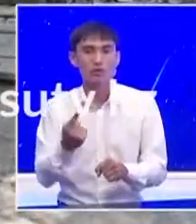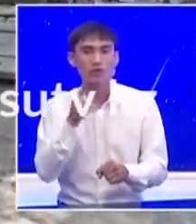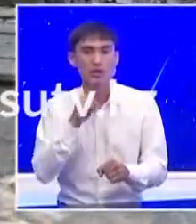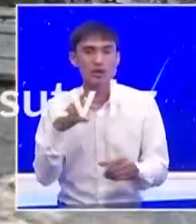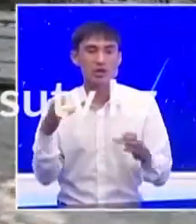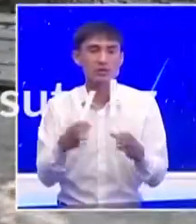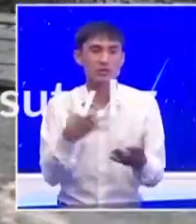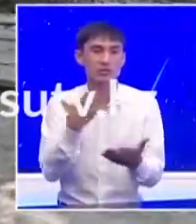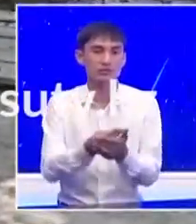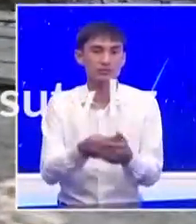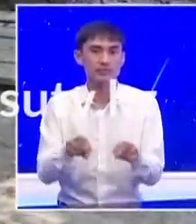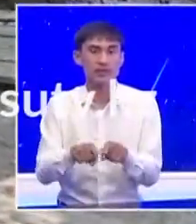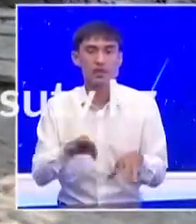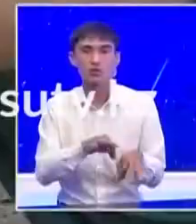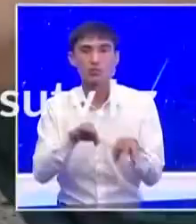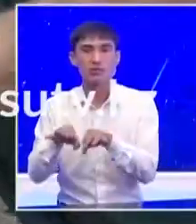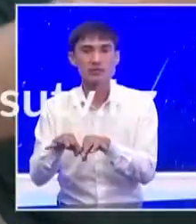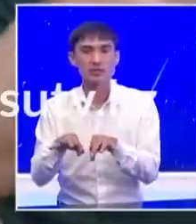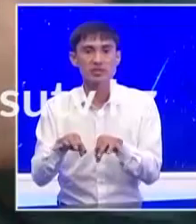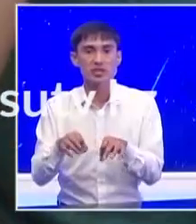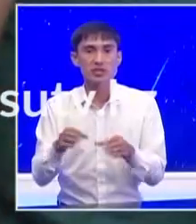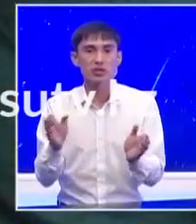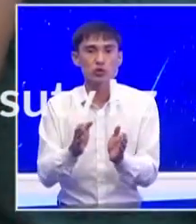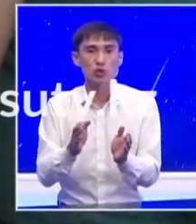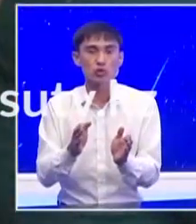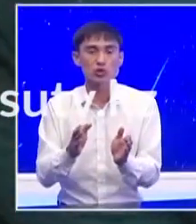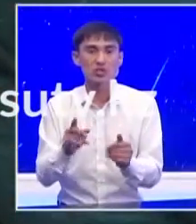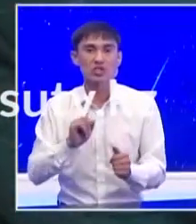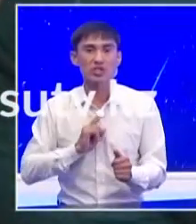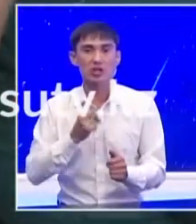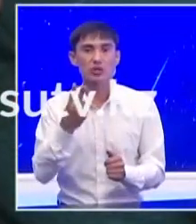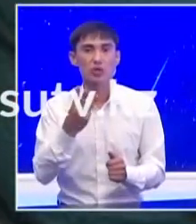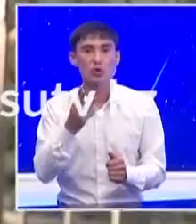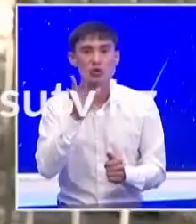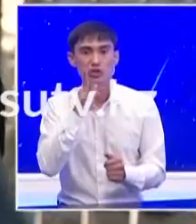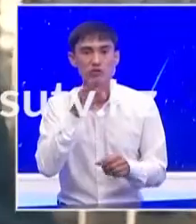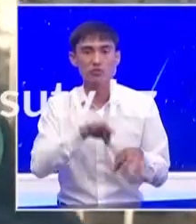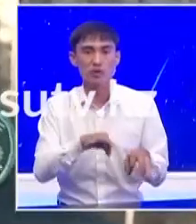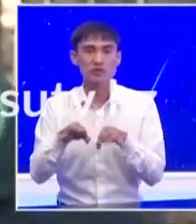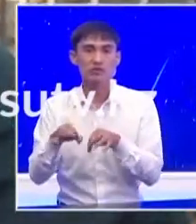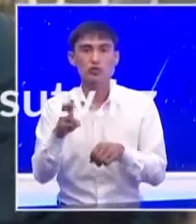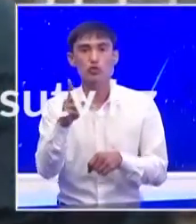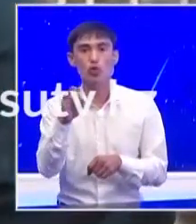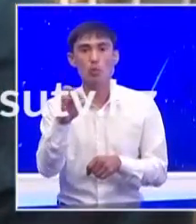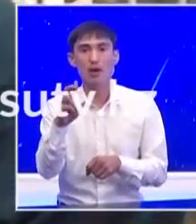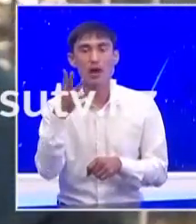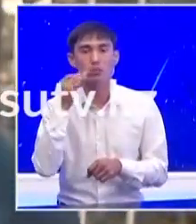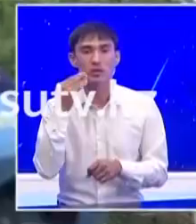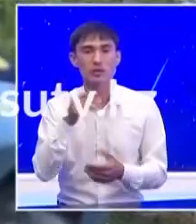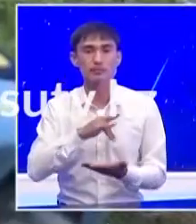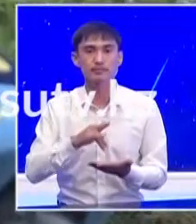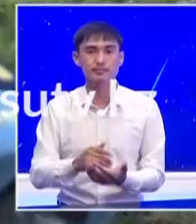собратьев. И уже к нашему прибытию резвого детеныша косули ждал 3-часовой переезд в зоопарк